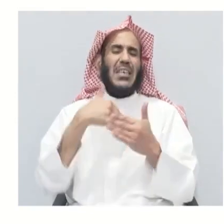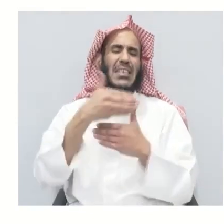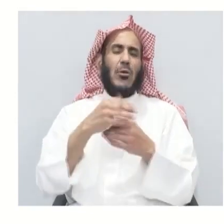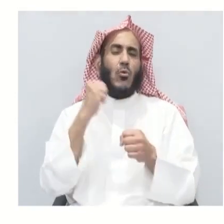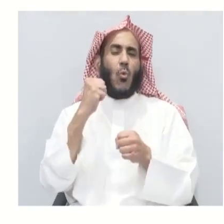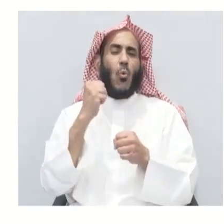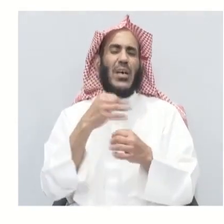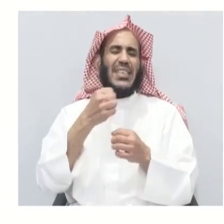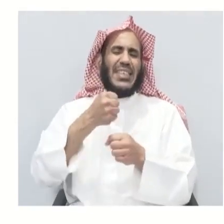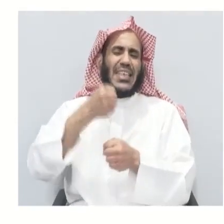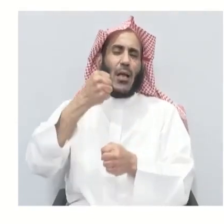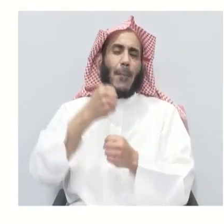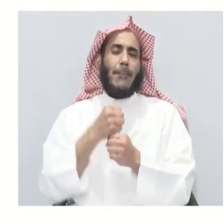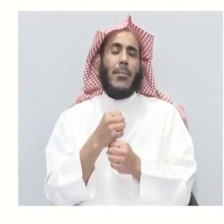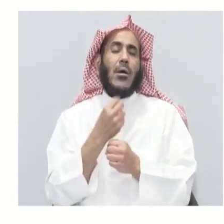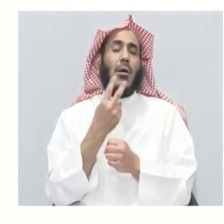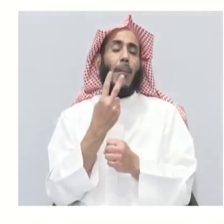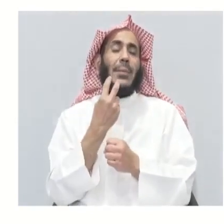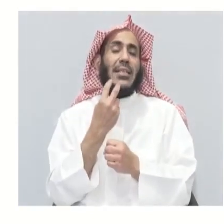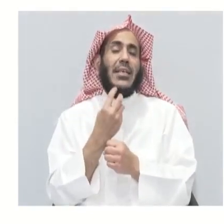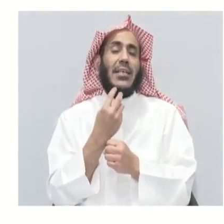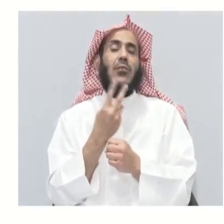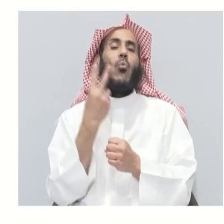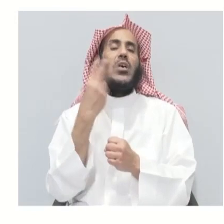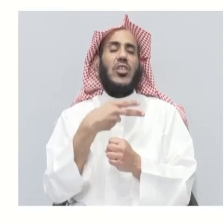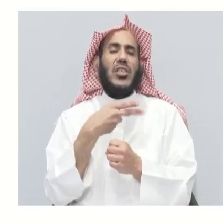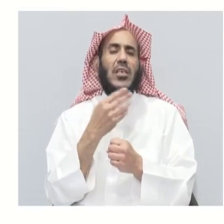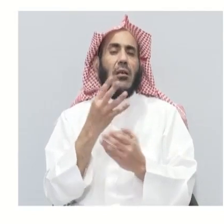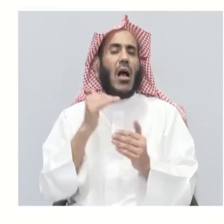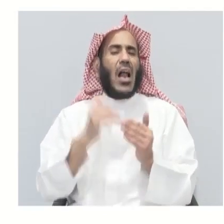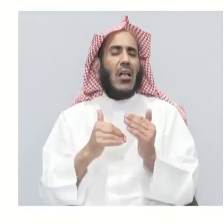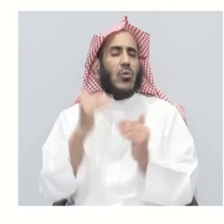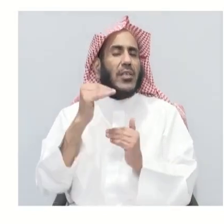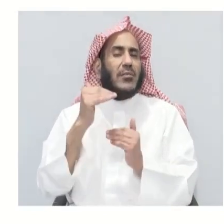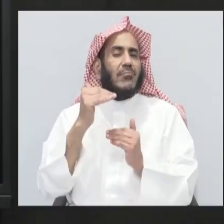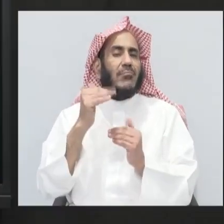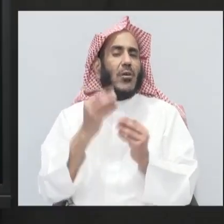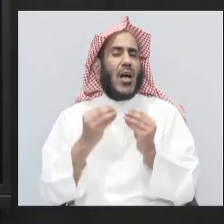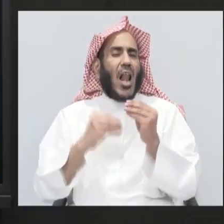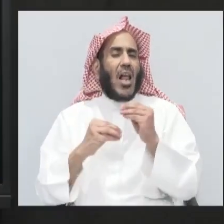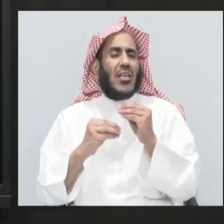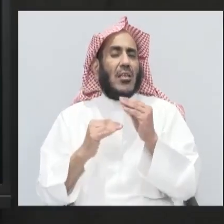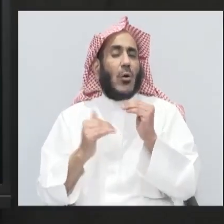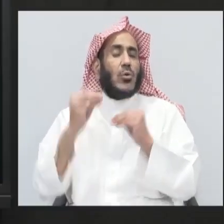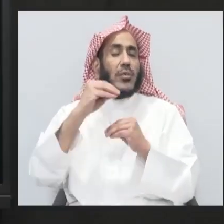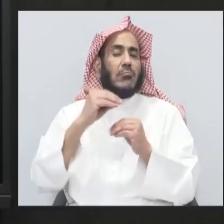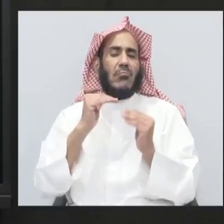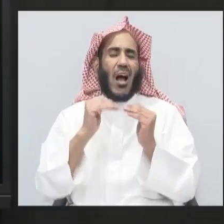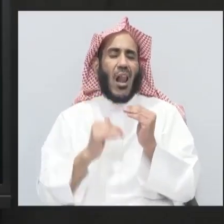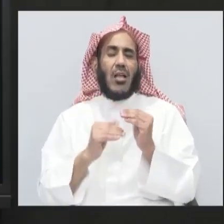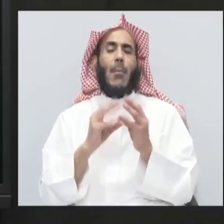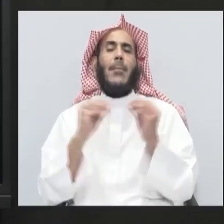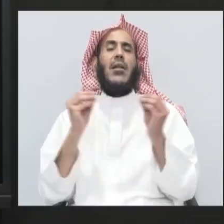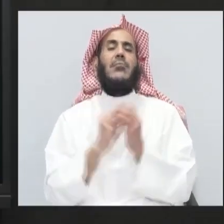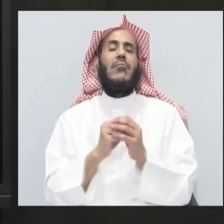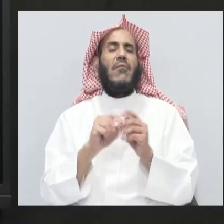قوه الشد هنا كم 220 اذا قلت ام زادت قوه الشد هنا قلت ام زادت قلت فمعناه